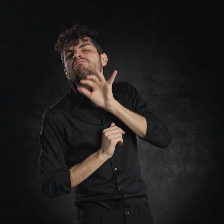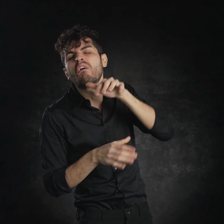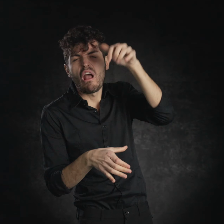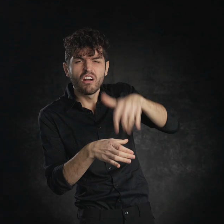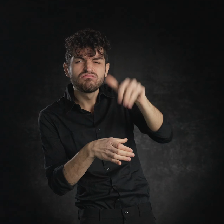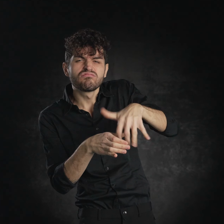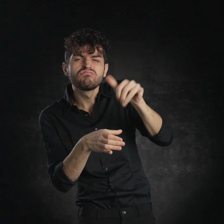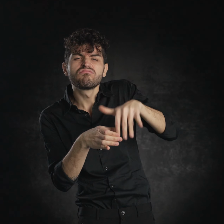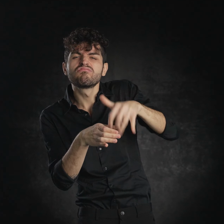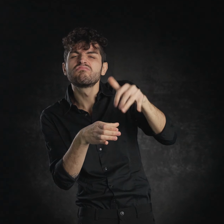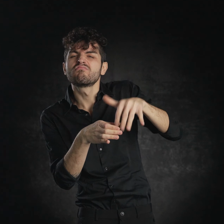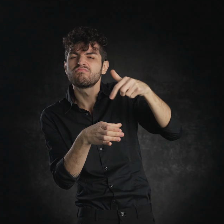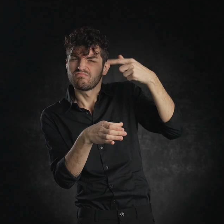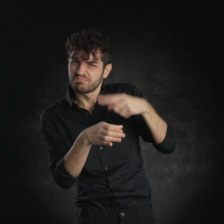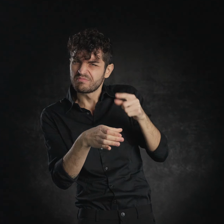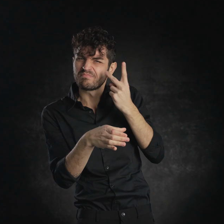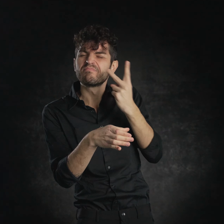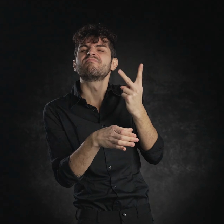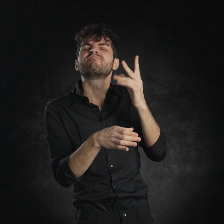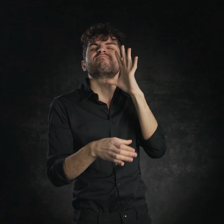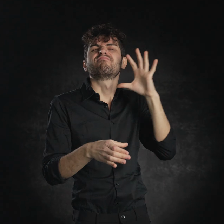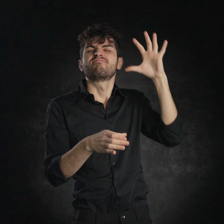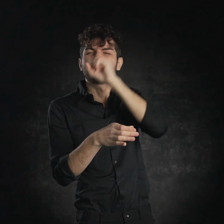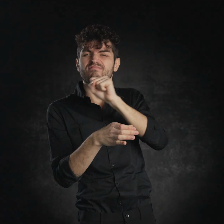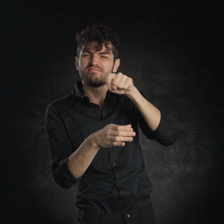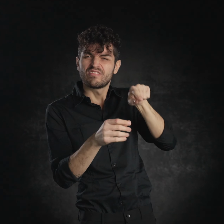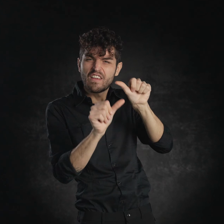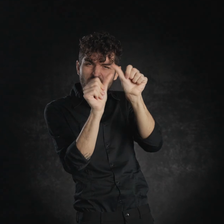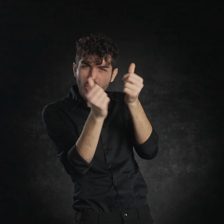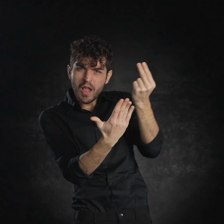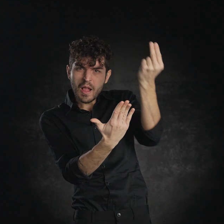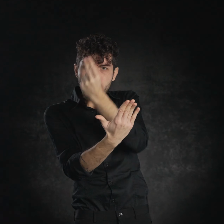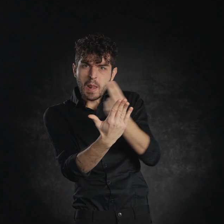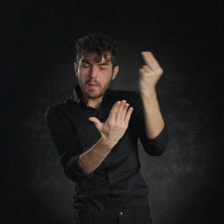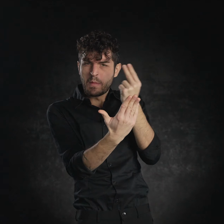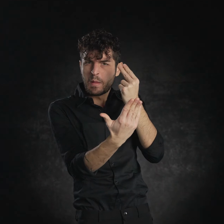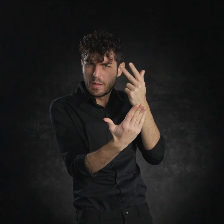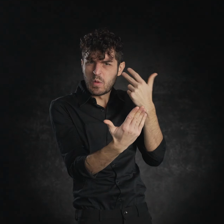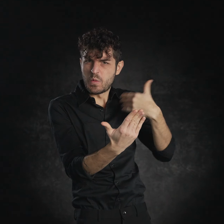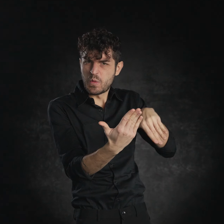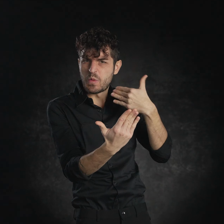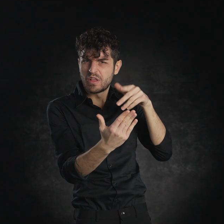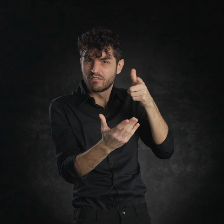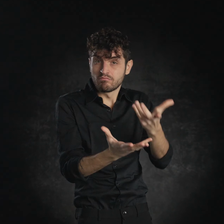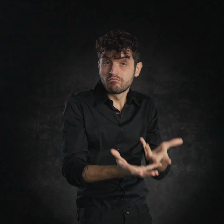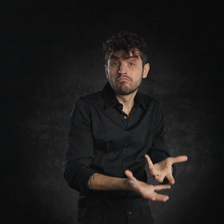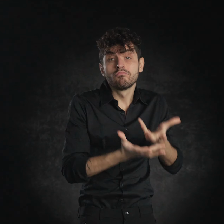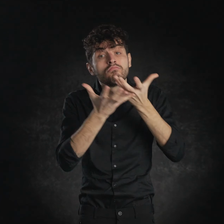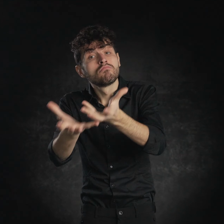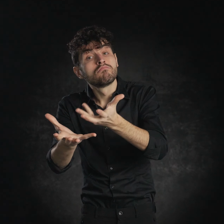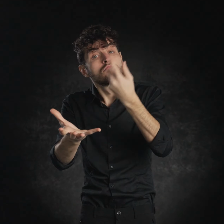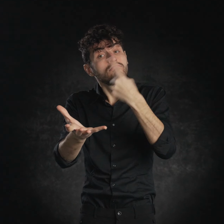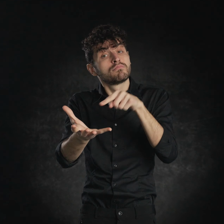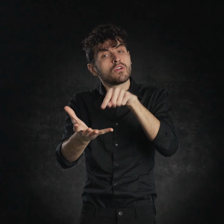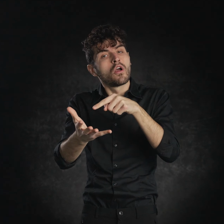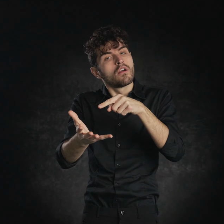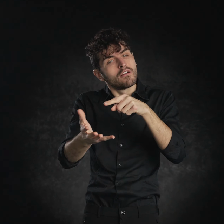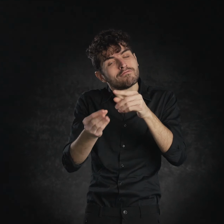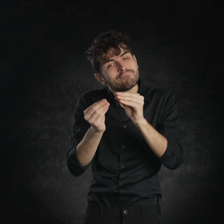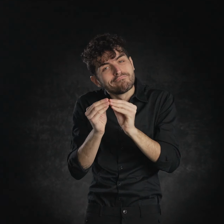la macellazione stessa del bovino vediamo ad esempio addirittura la lingua viene conservata perché poi essa possa essere